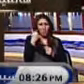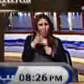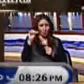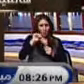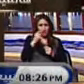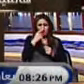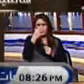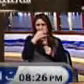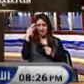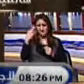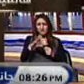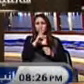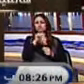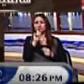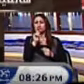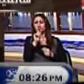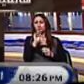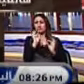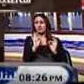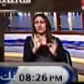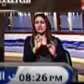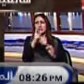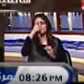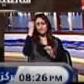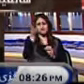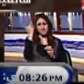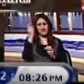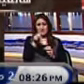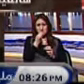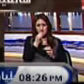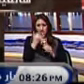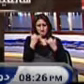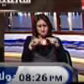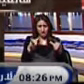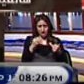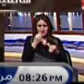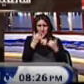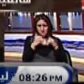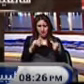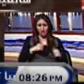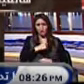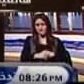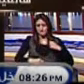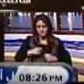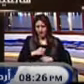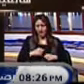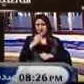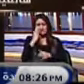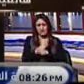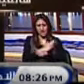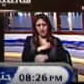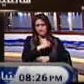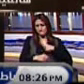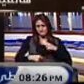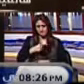يميز هذه اللحوم وكان له حظ بقى ان هو ياكل لحوم فاسده وحس باي اعراض من المغص او